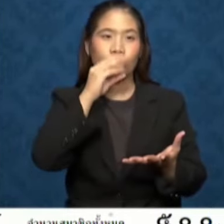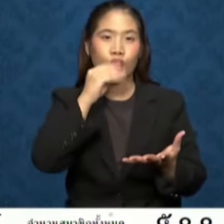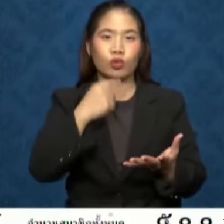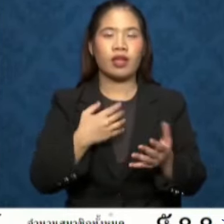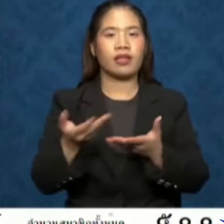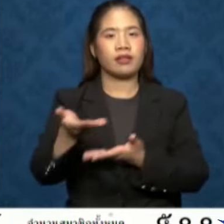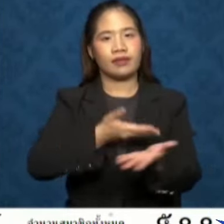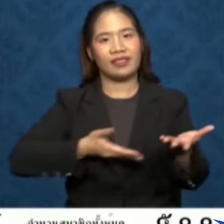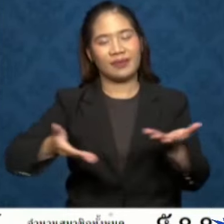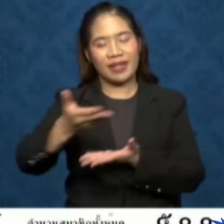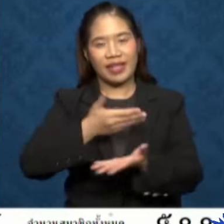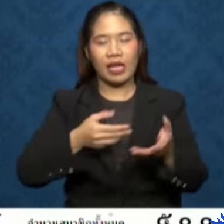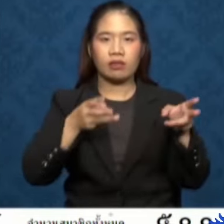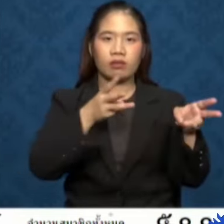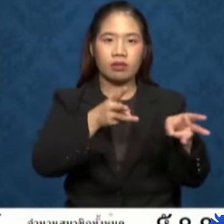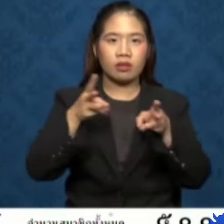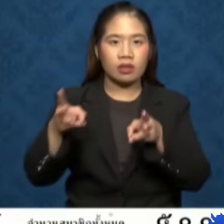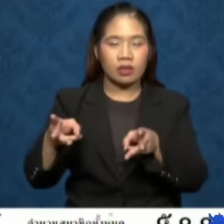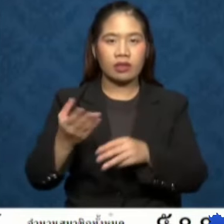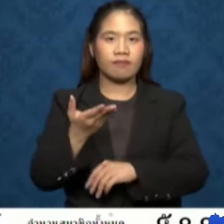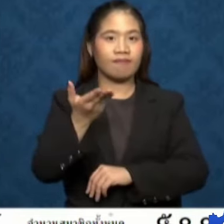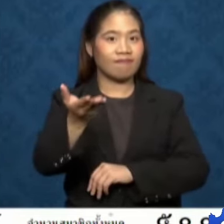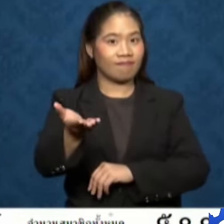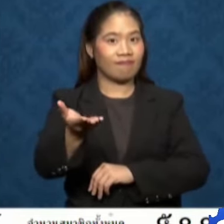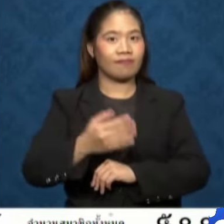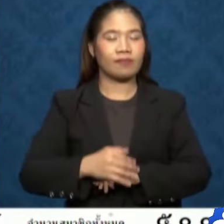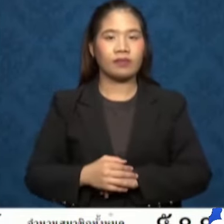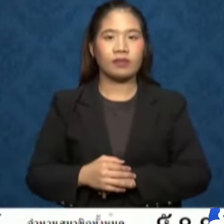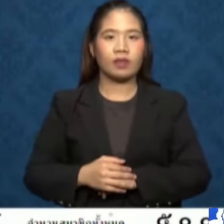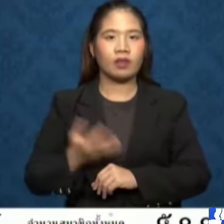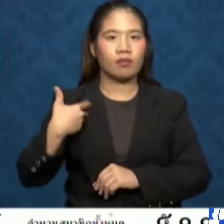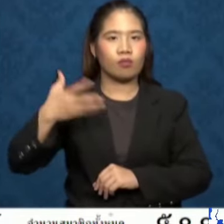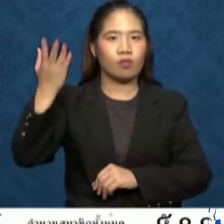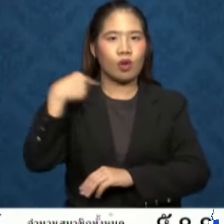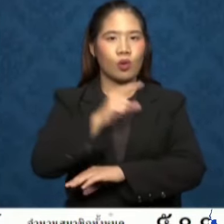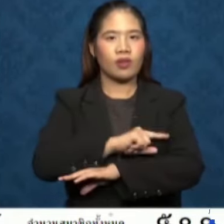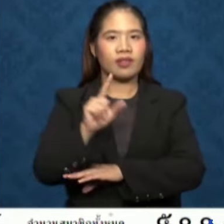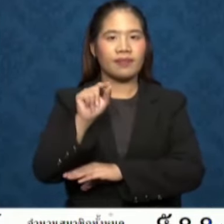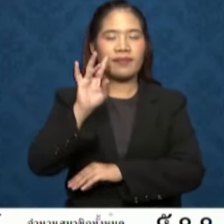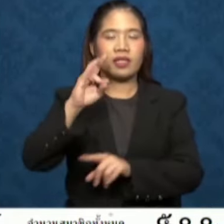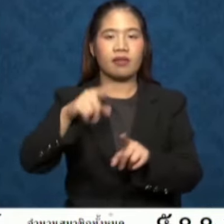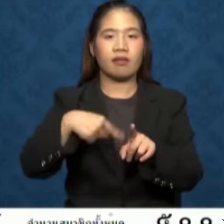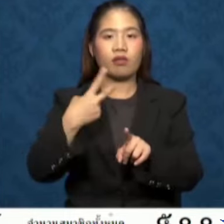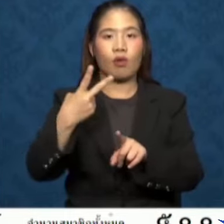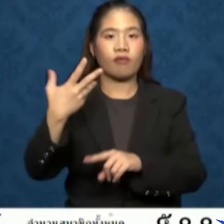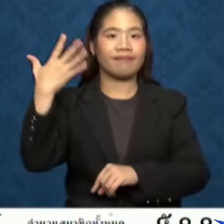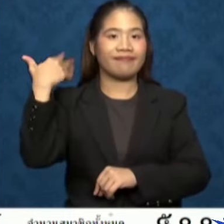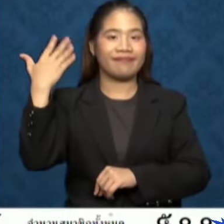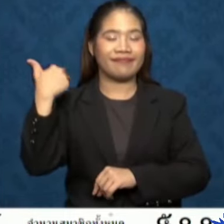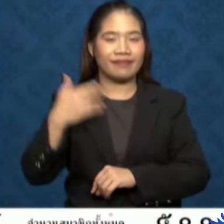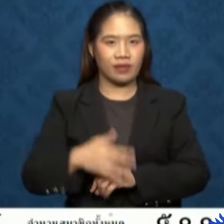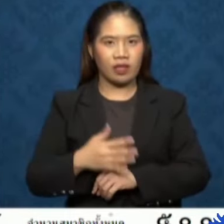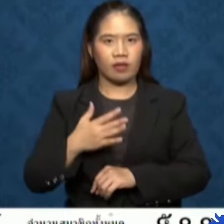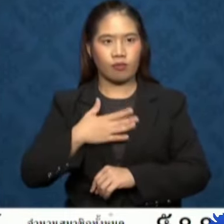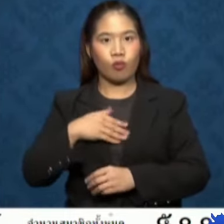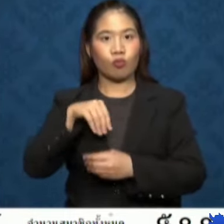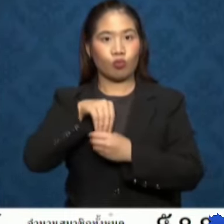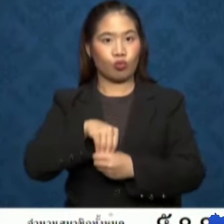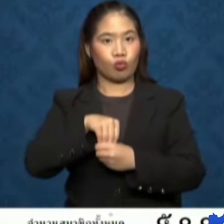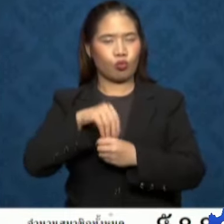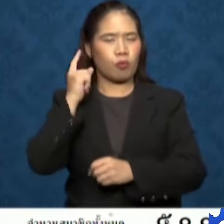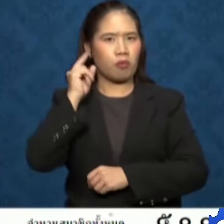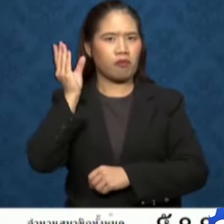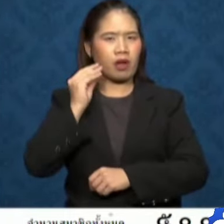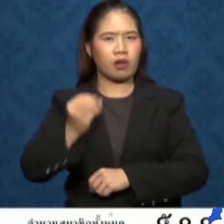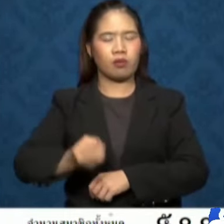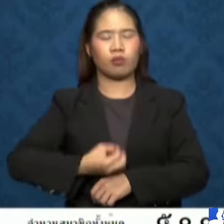อุตสาหกรรมเพื่อความมั่นคงเวหาพสุธามหานทีเมื่อวันที่ 27กุมภาพันธ์ที่ผ่านมาวันนั้นผมอยู่ผมฟังยังตกกระ